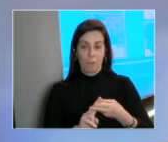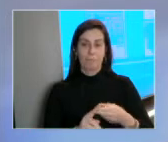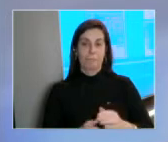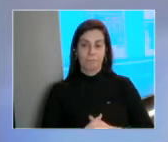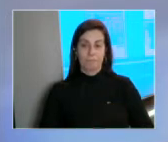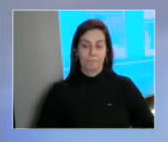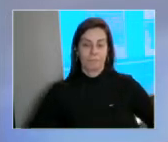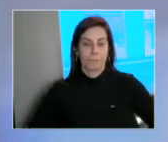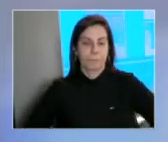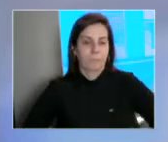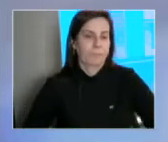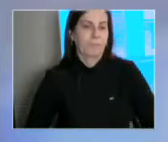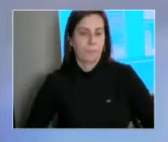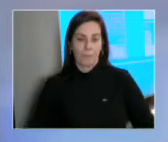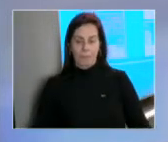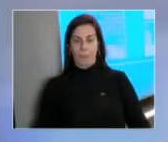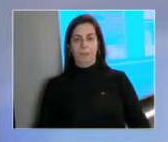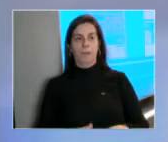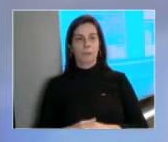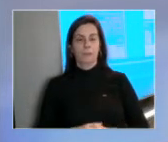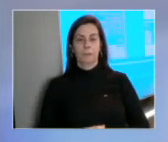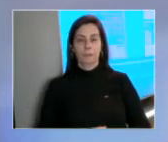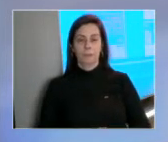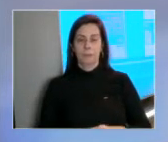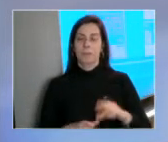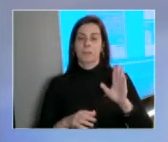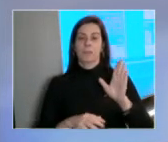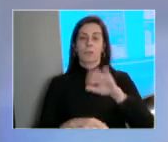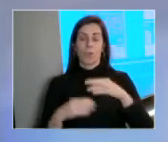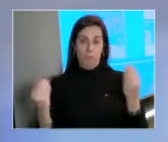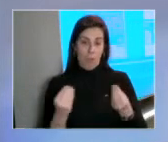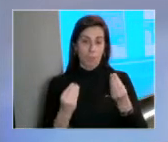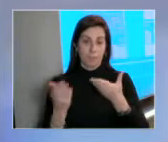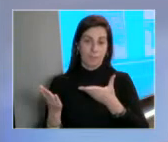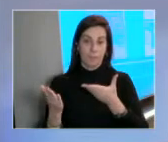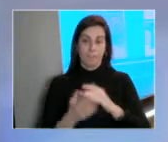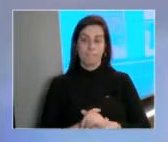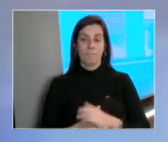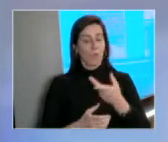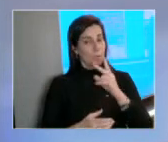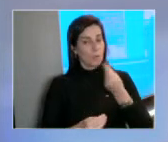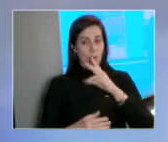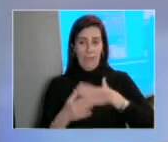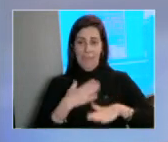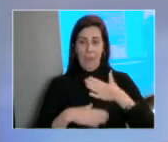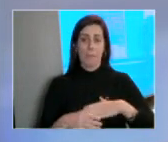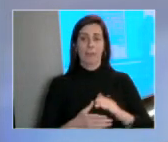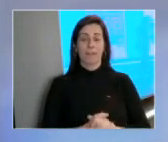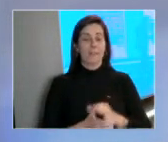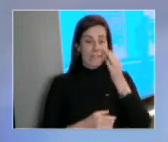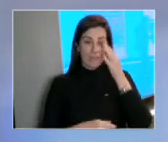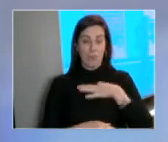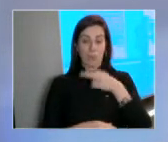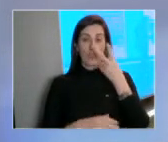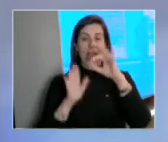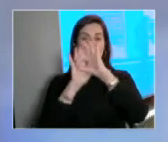העולם כולו. המגפה עצמה יוצאת מסין. טוב, כותרת נוספת, ככה יותר חביבה וקלה. שימו לב